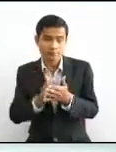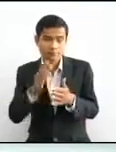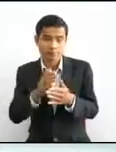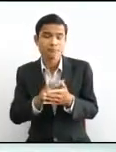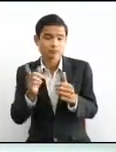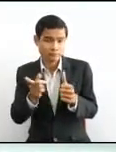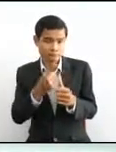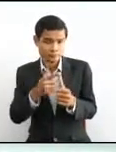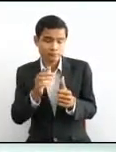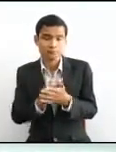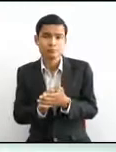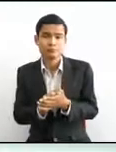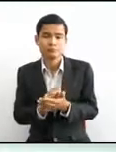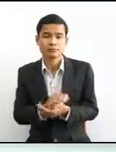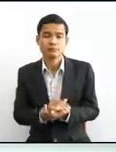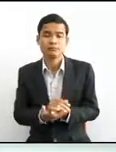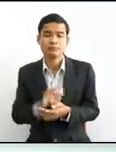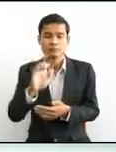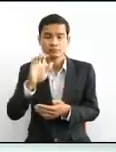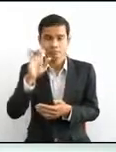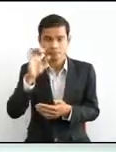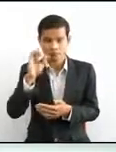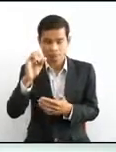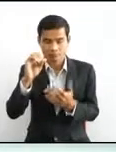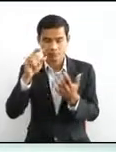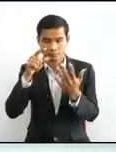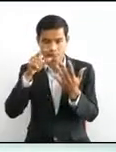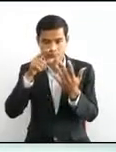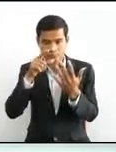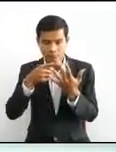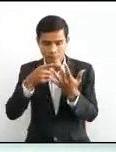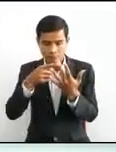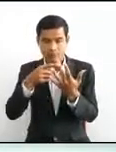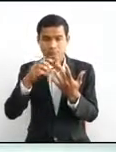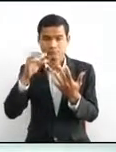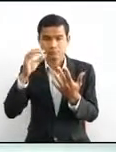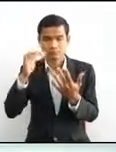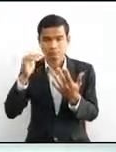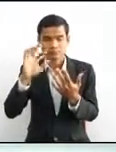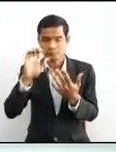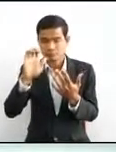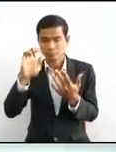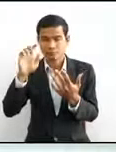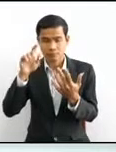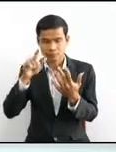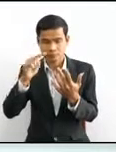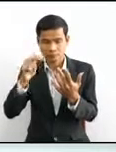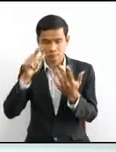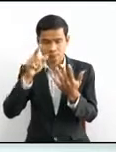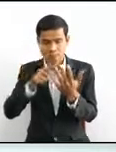ná lúng tròn chà lúng tròn môn a son sẽ ở vầy khám